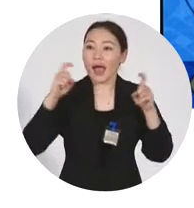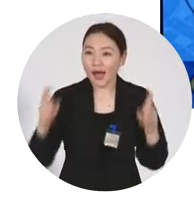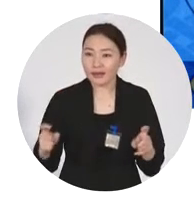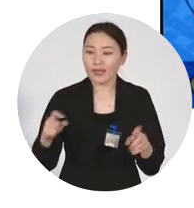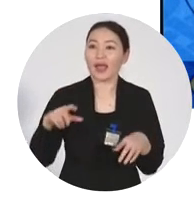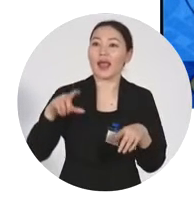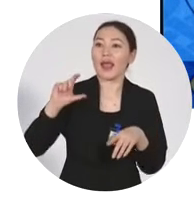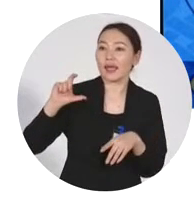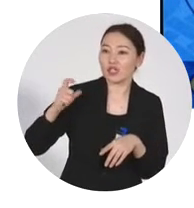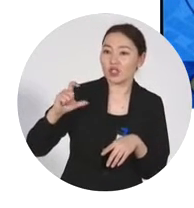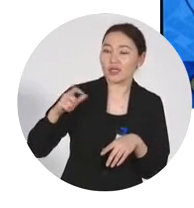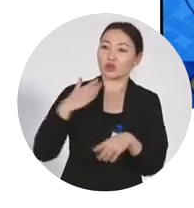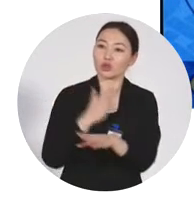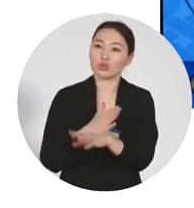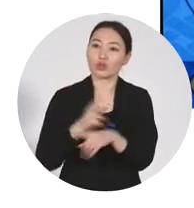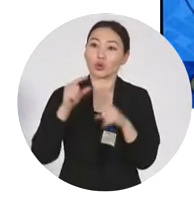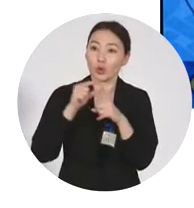тэмдэглэж аваарай. За мөн